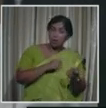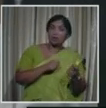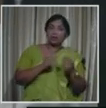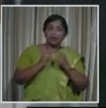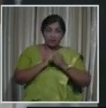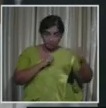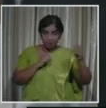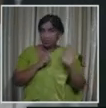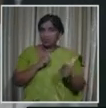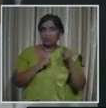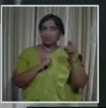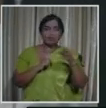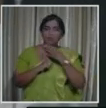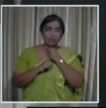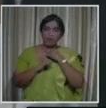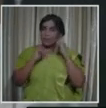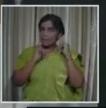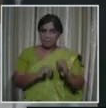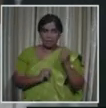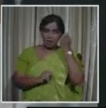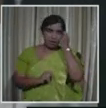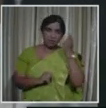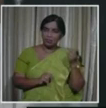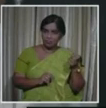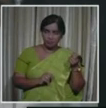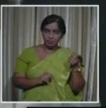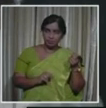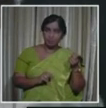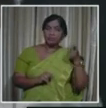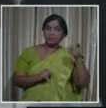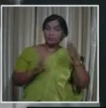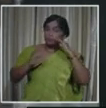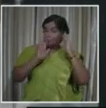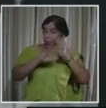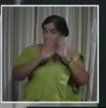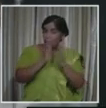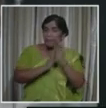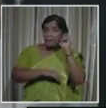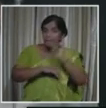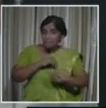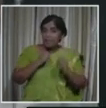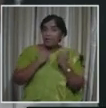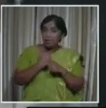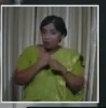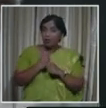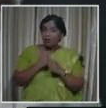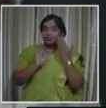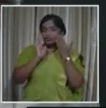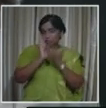කරා කියලා ඒක සම්පූර්ණයෙන්ම වැරදි මතයක් ගරු මූලාශ්‍රේ මන්ත්‍රීතුමනි මේ සිද්ධිදාමේ සංවිධානාත්මක වුණා කියන එකට ඕන තරම් සාධක